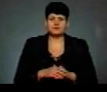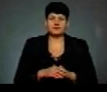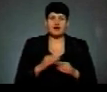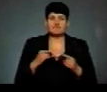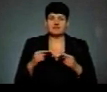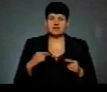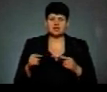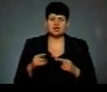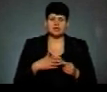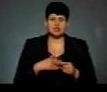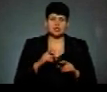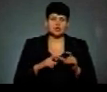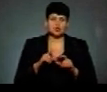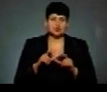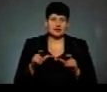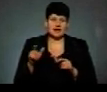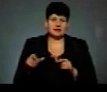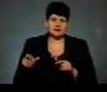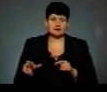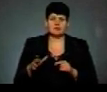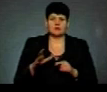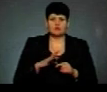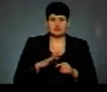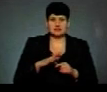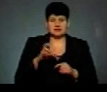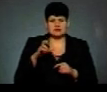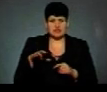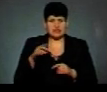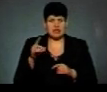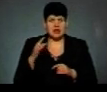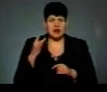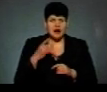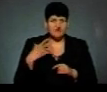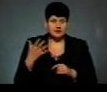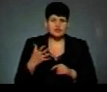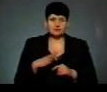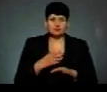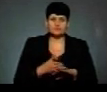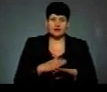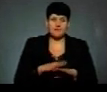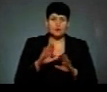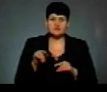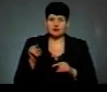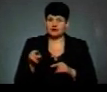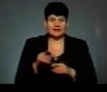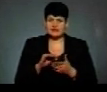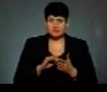інших наших студентів, які були з країн Африки, було складніше, тому що після того, коли ти не складаєш